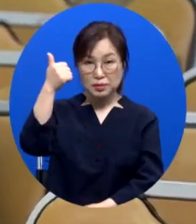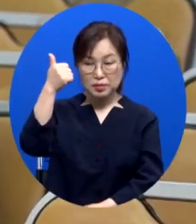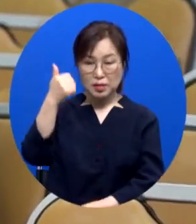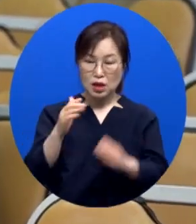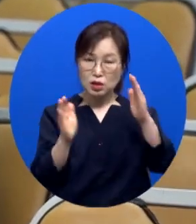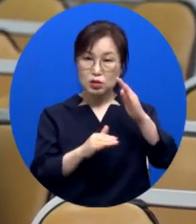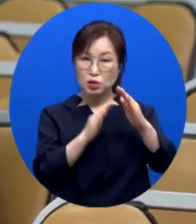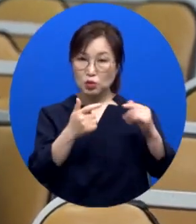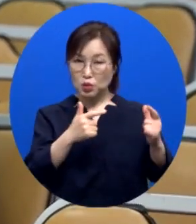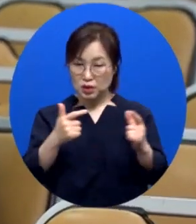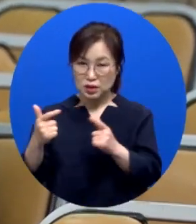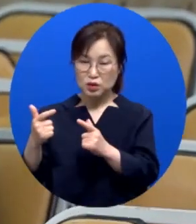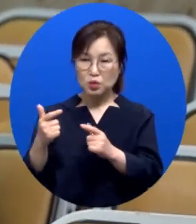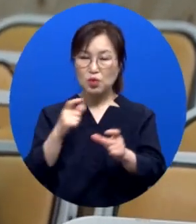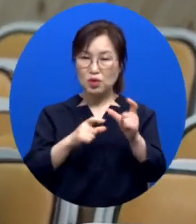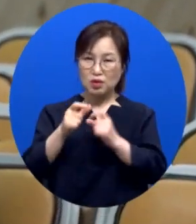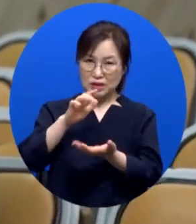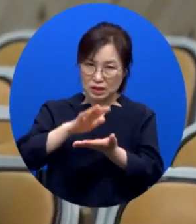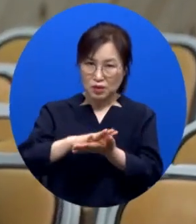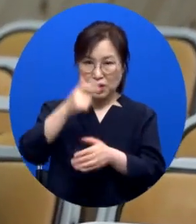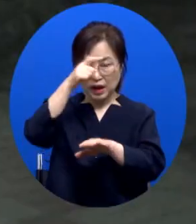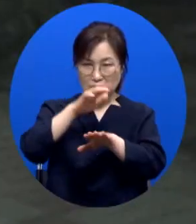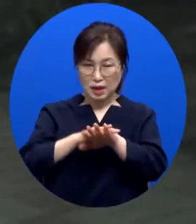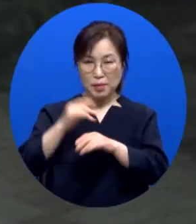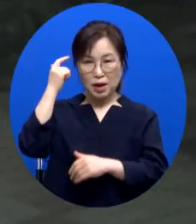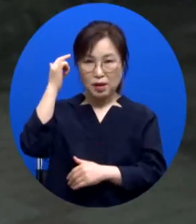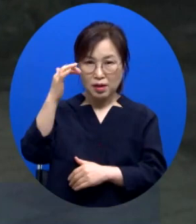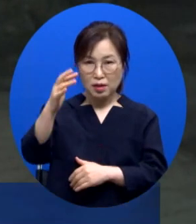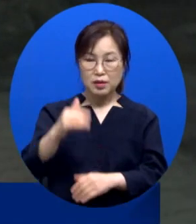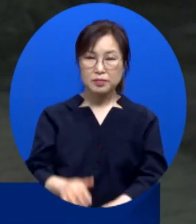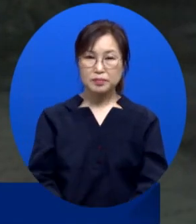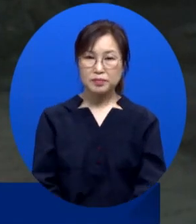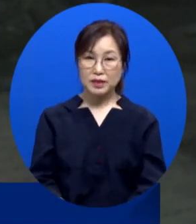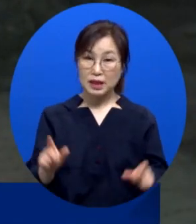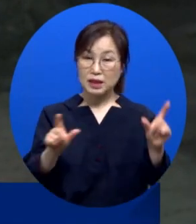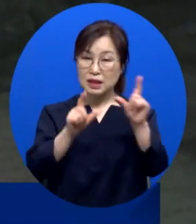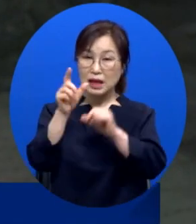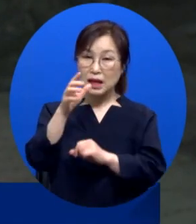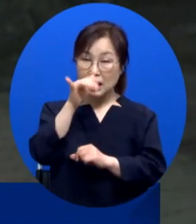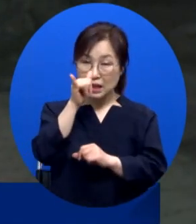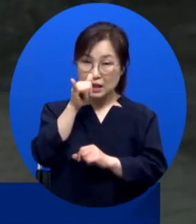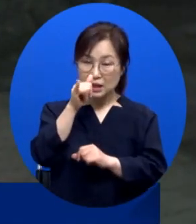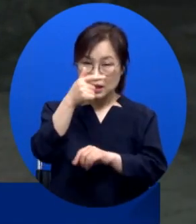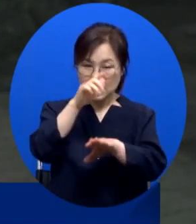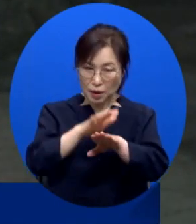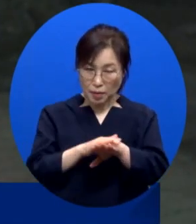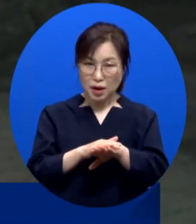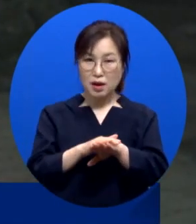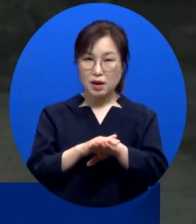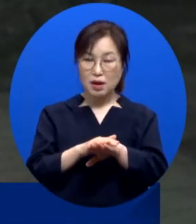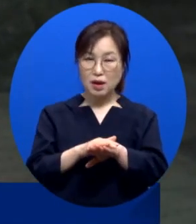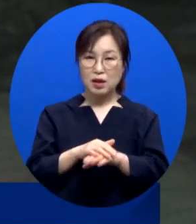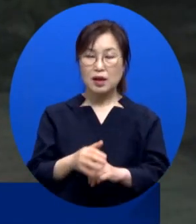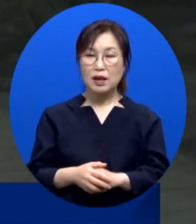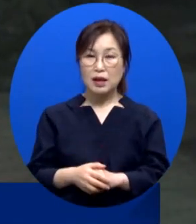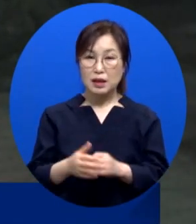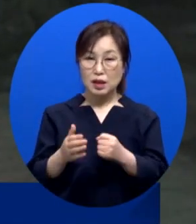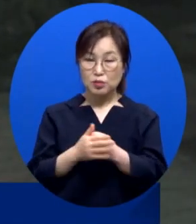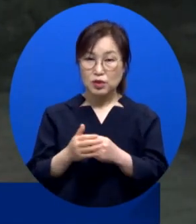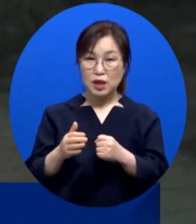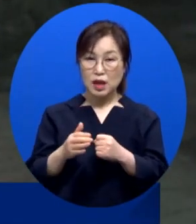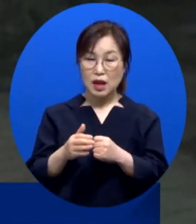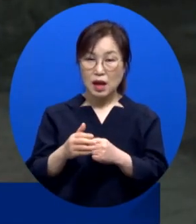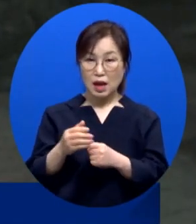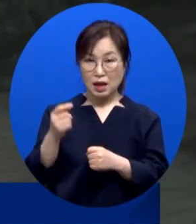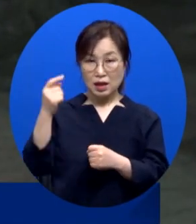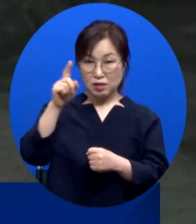교인들도 더욱 예배를 사모하고 있습니다. 살아있는 예배가 그리스도인의 생명이기 때문에 백송교회는 정부 방역